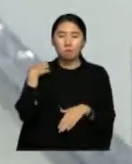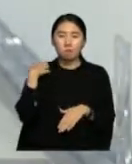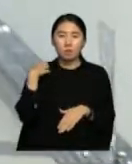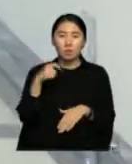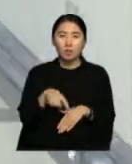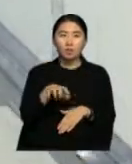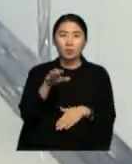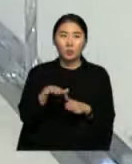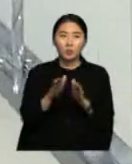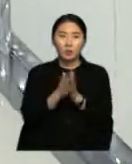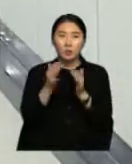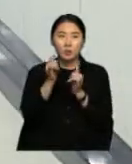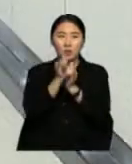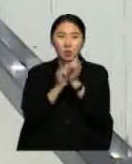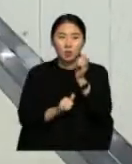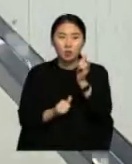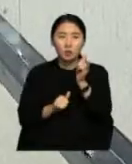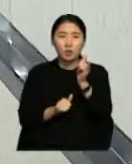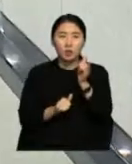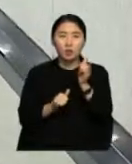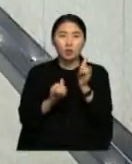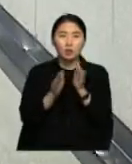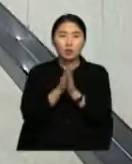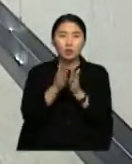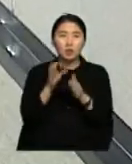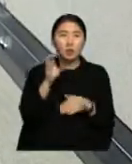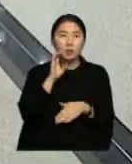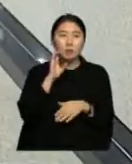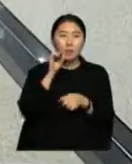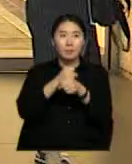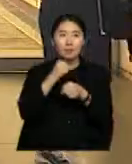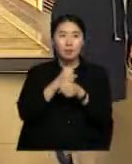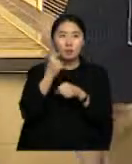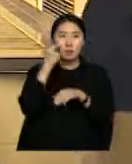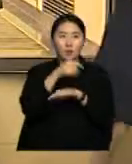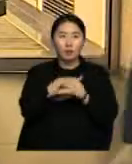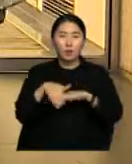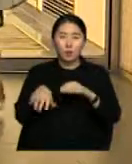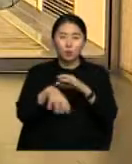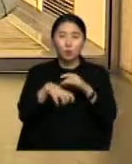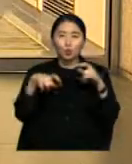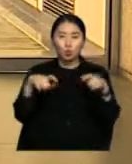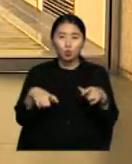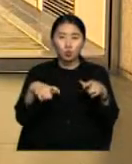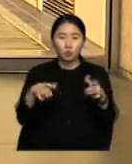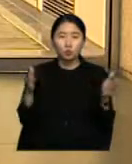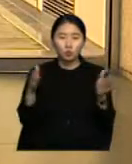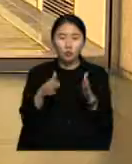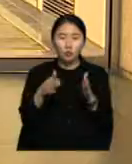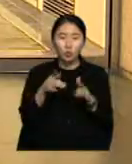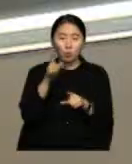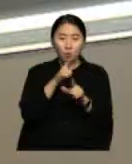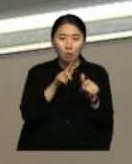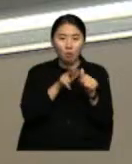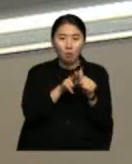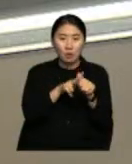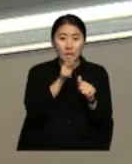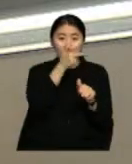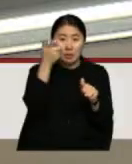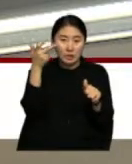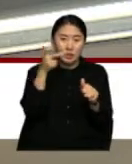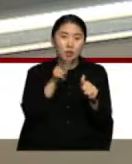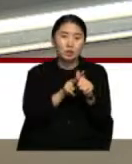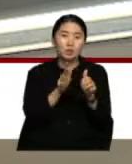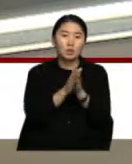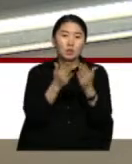종로구는 이곳에 책의 역사 전시회와 북카페 등을 마련할 예정입니다. 종로구는 교보문고, 영풍문고 등 대형 서점이